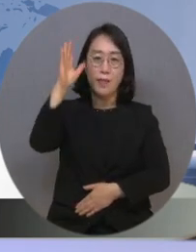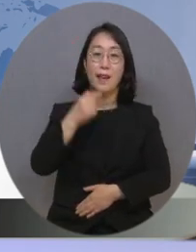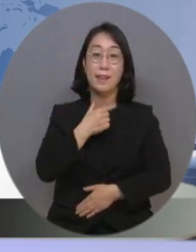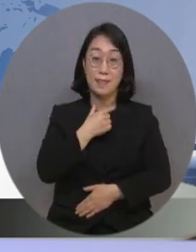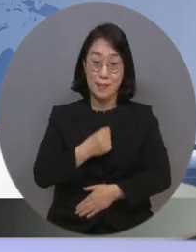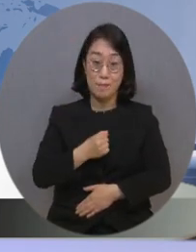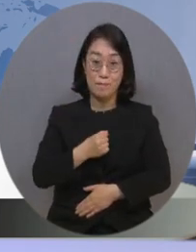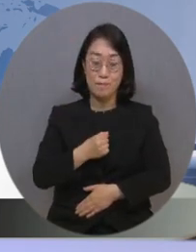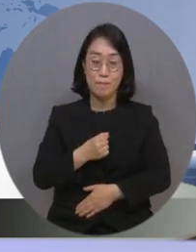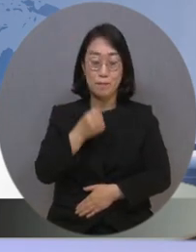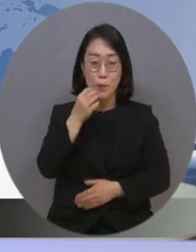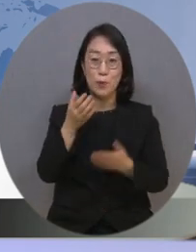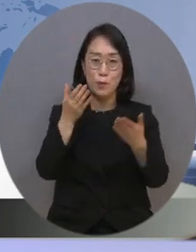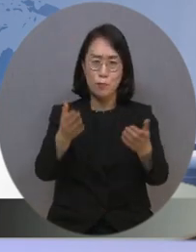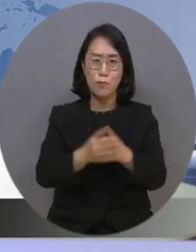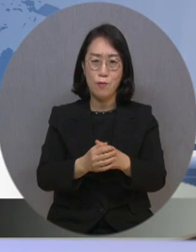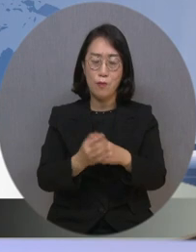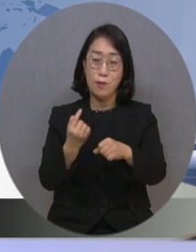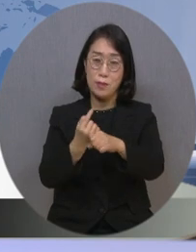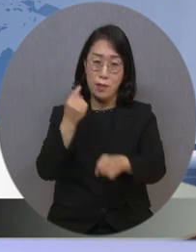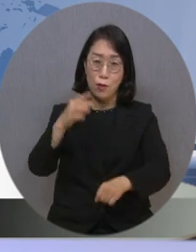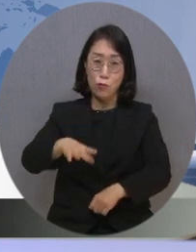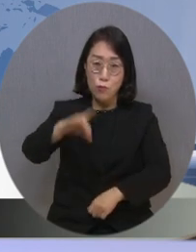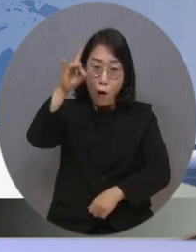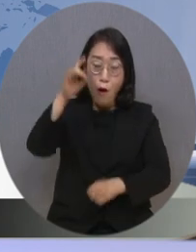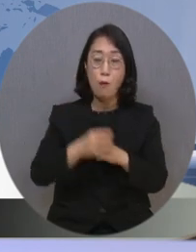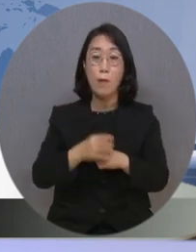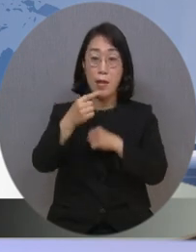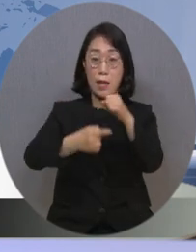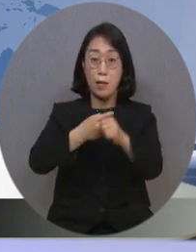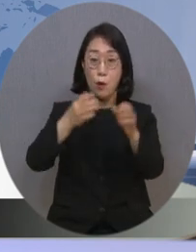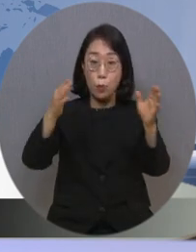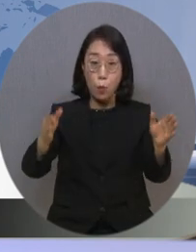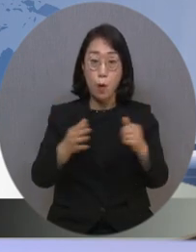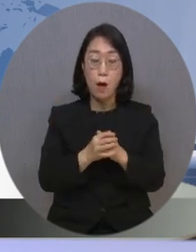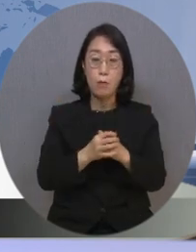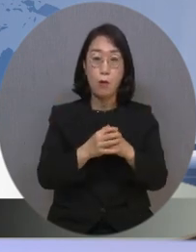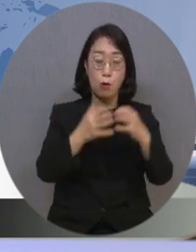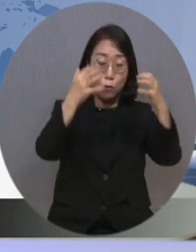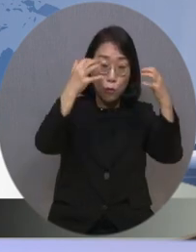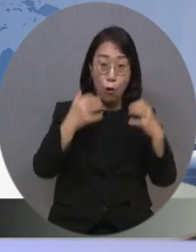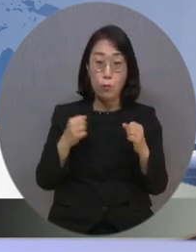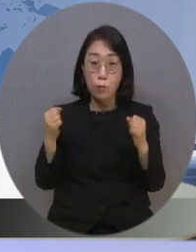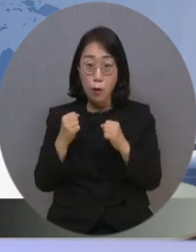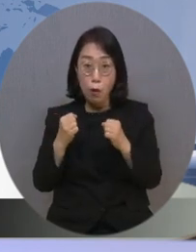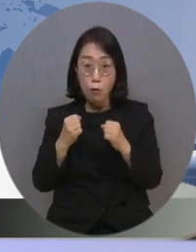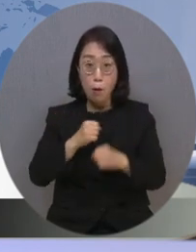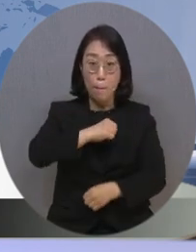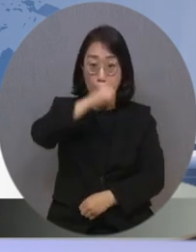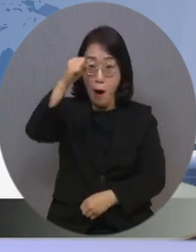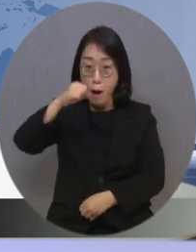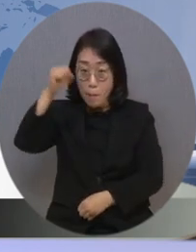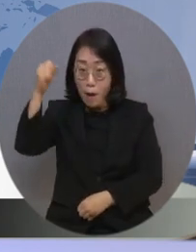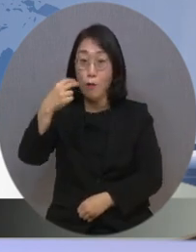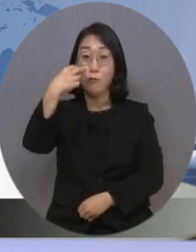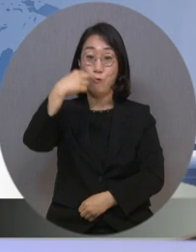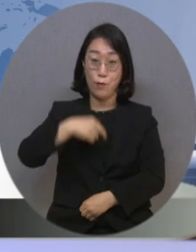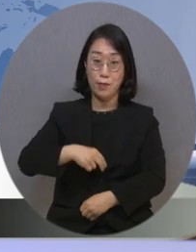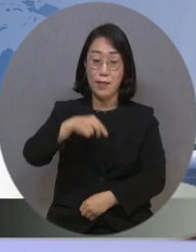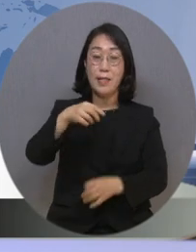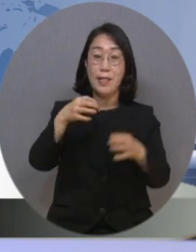합시다입니다 지난해 역대 최초로 같은 해에 동학의 신인 선수상을 거머쥐며 주목을 받았던